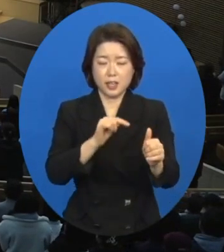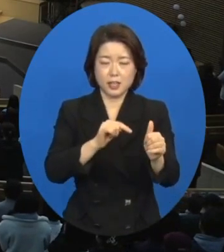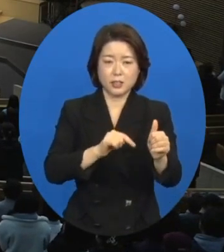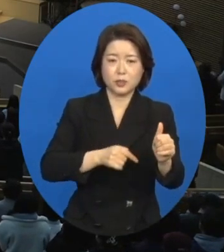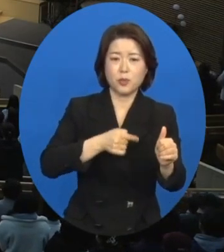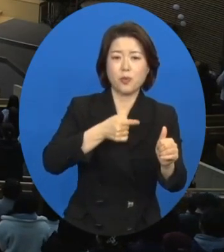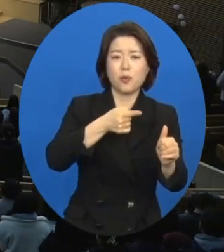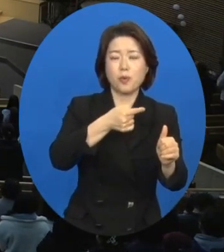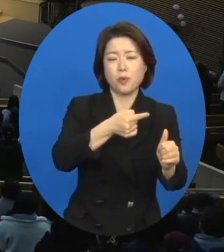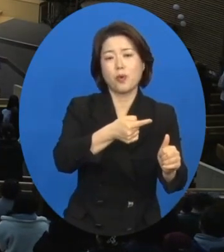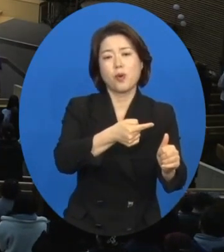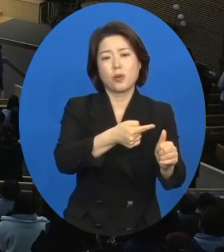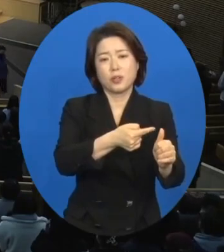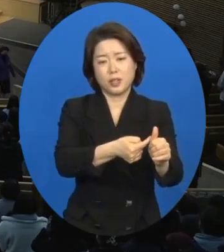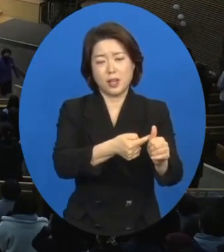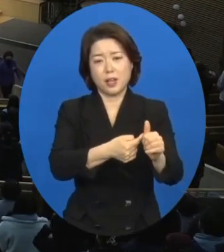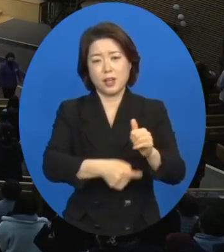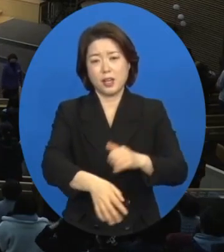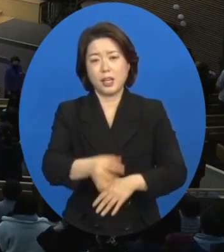세상에서